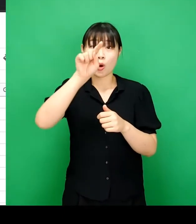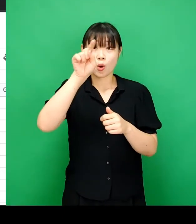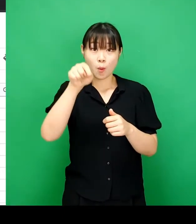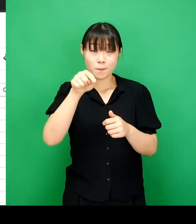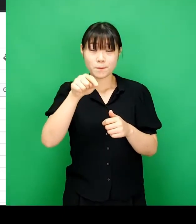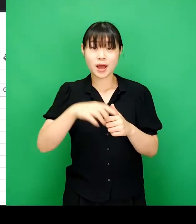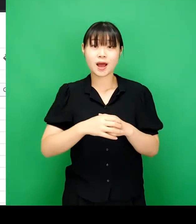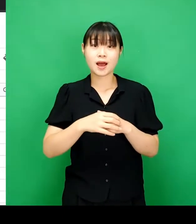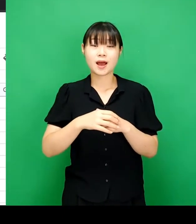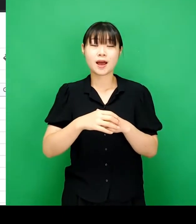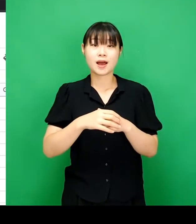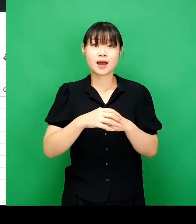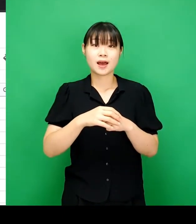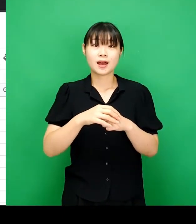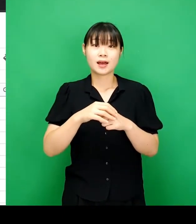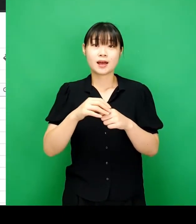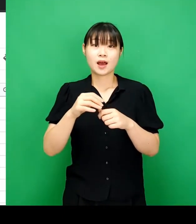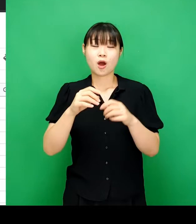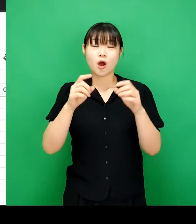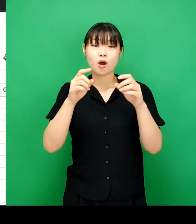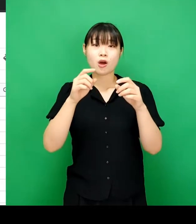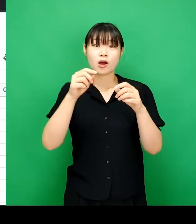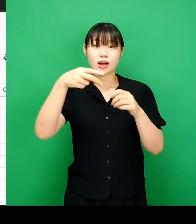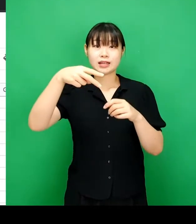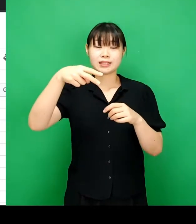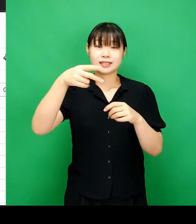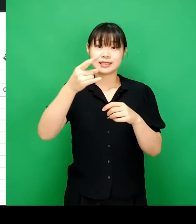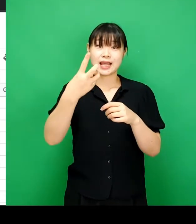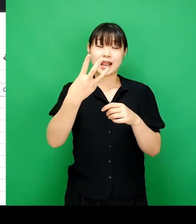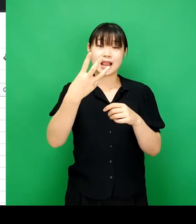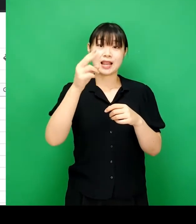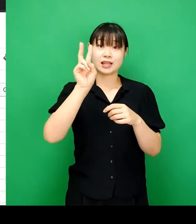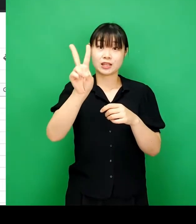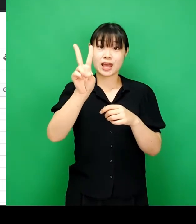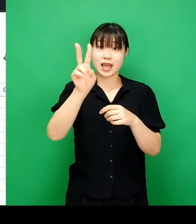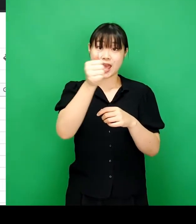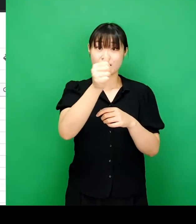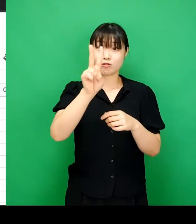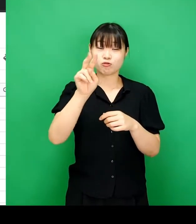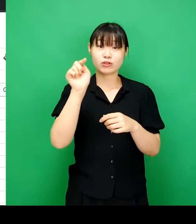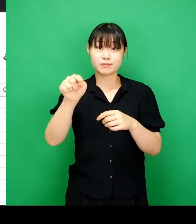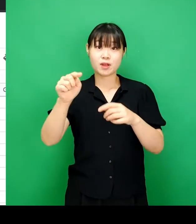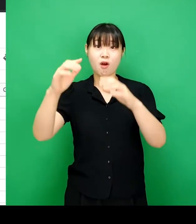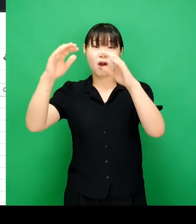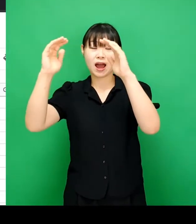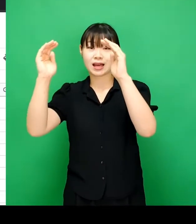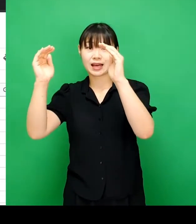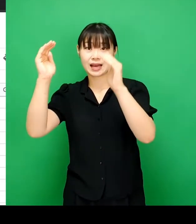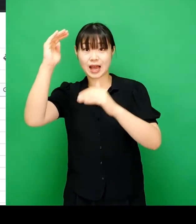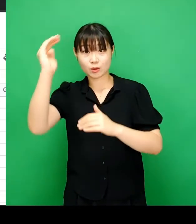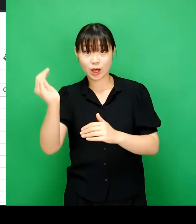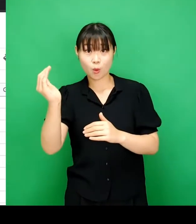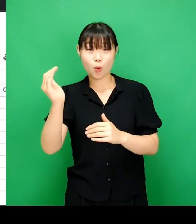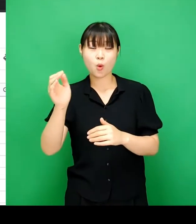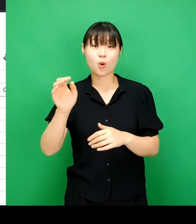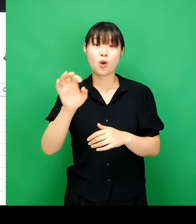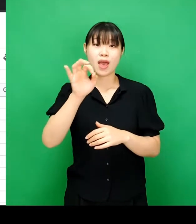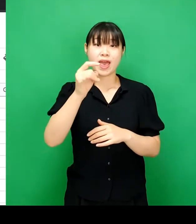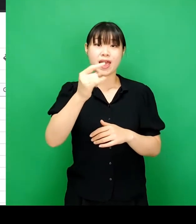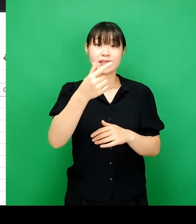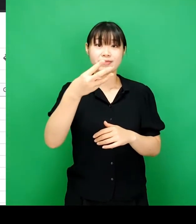입력하고 콤마 엑스패스 검색어가 입력된 셀 A2를 입력하고 괄호를